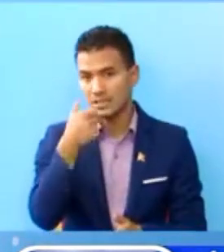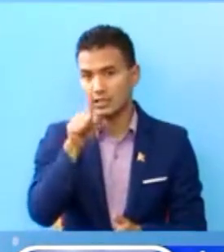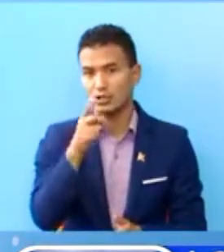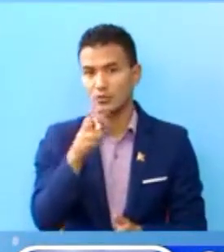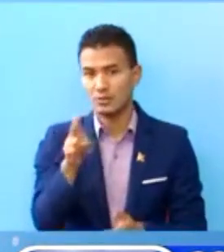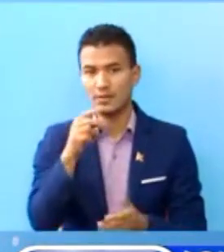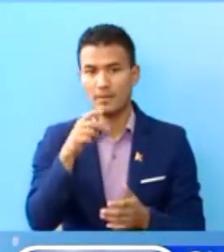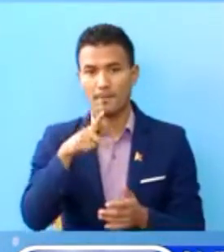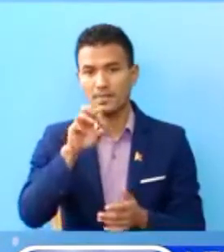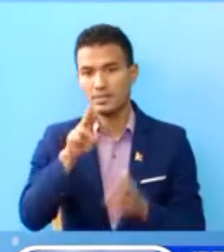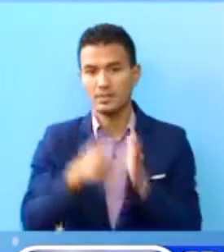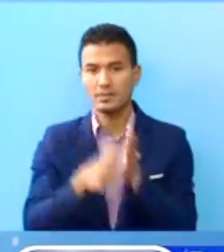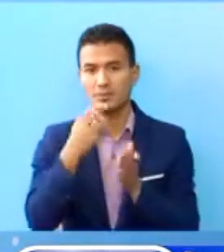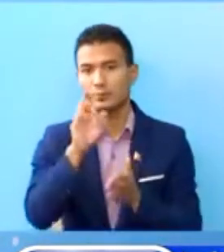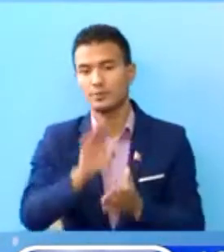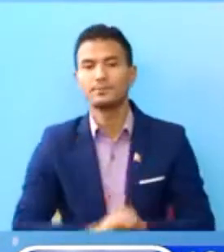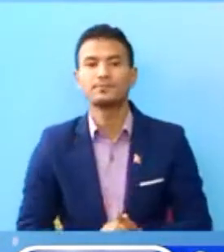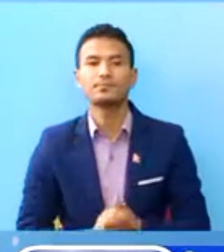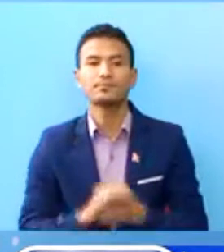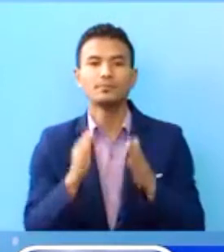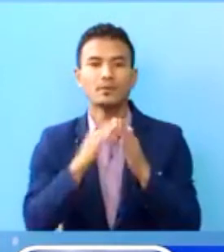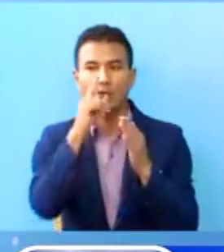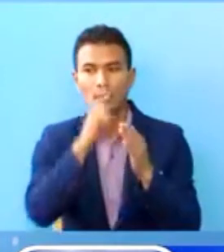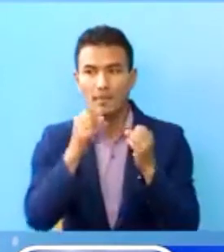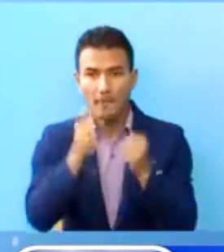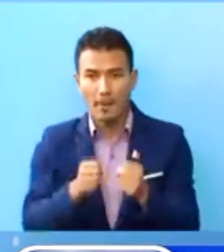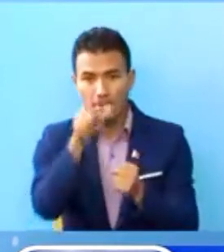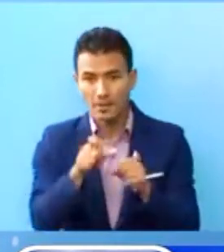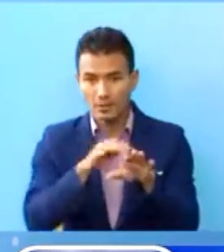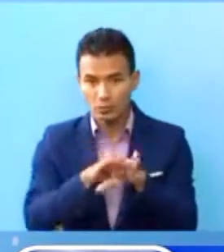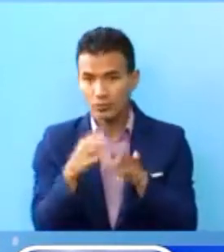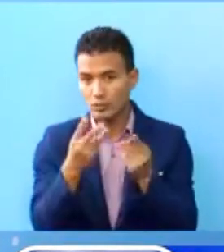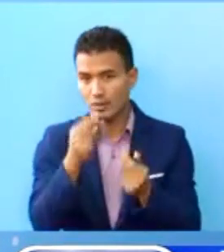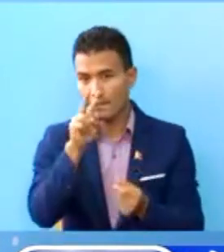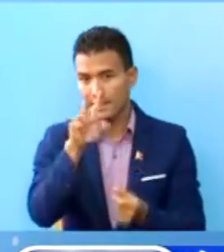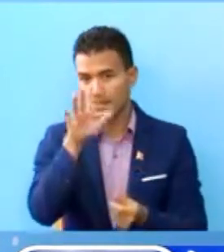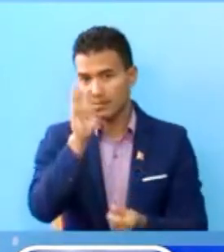2,61,861 जनाको टिबिपिसिआर भएको छ। क्वारेन्टिनमा रहनुभएका व्यक्तिहरूको सङ्ख्या